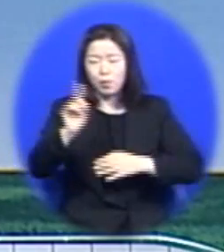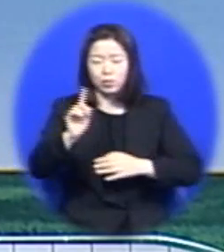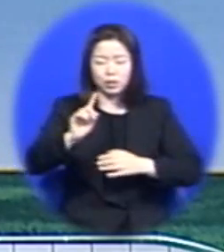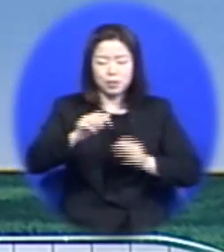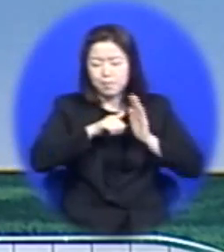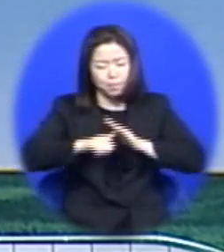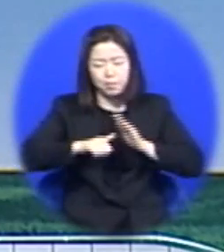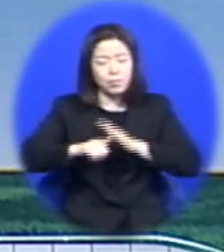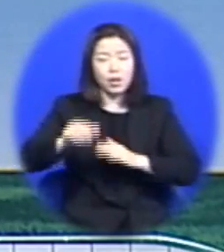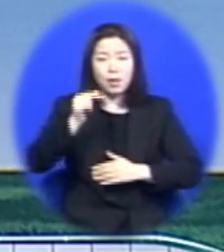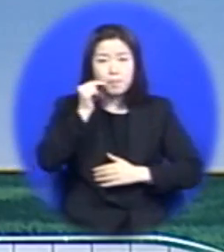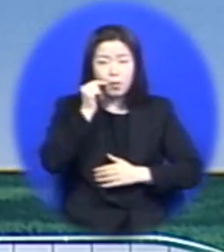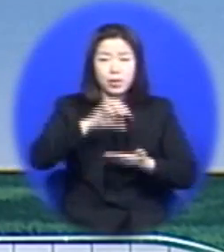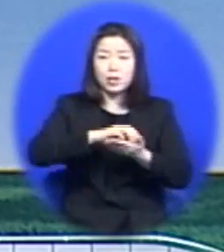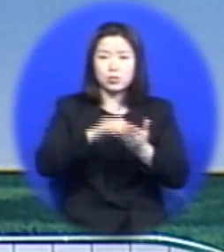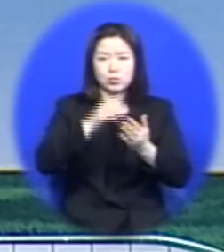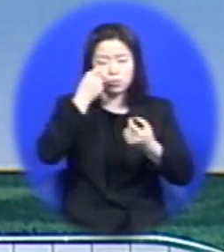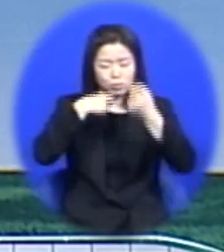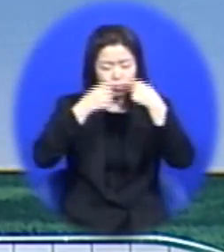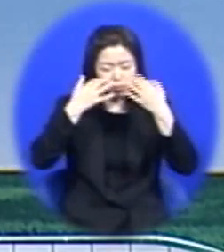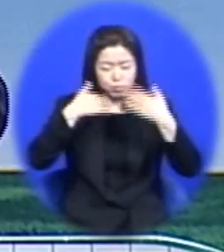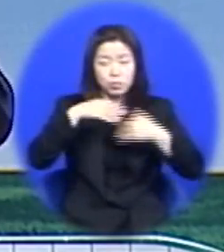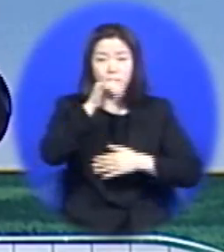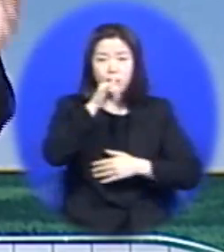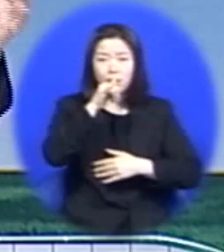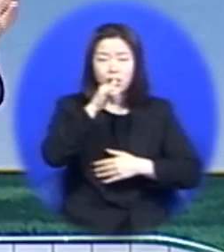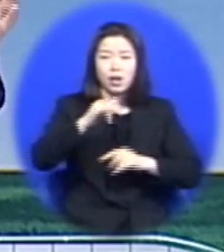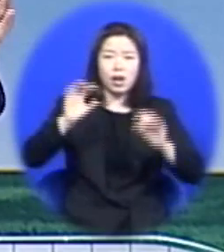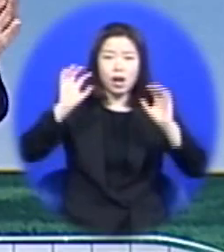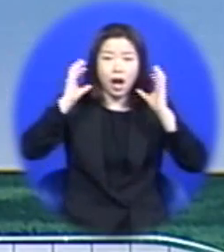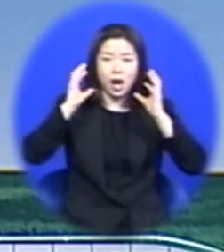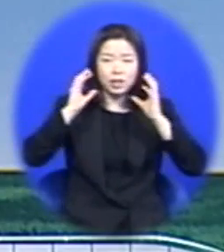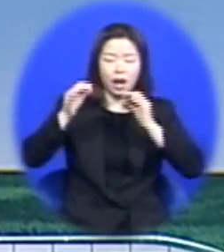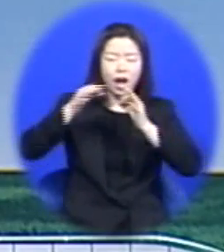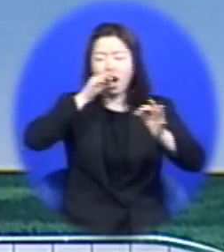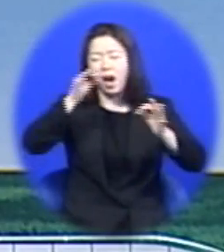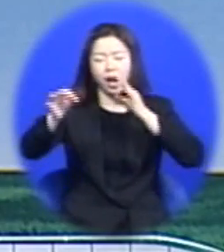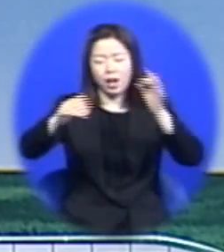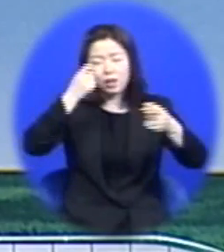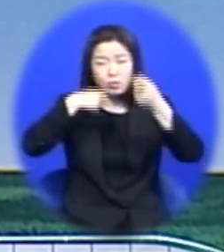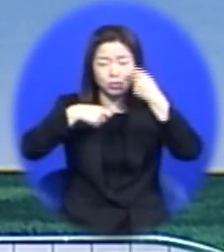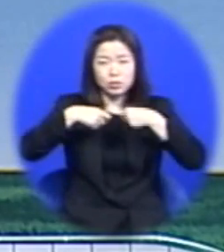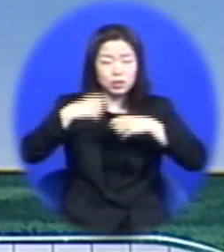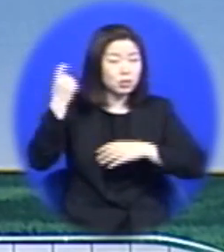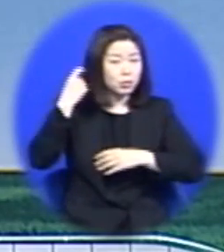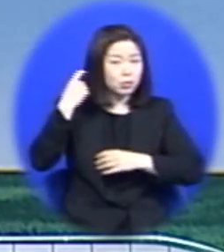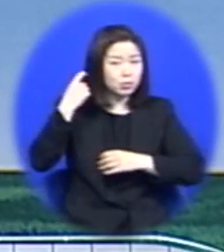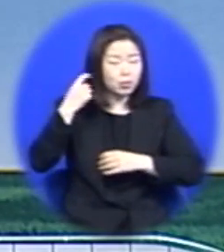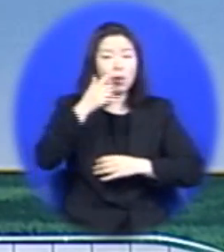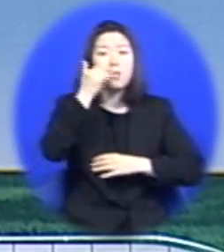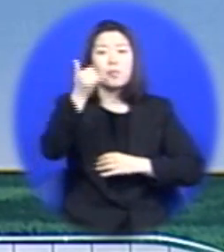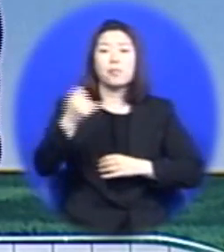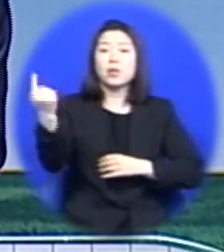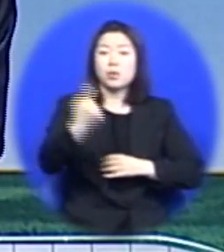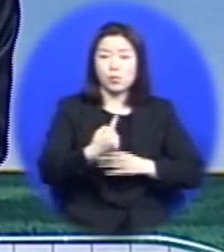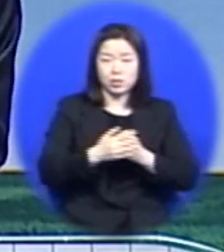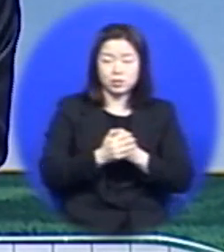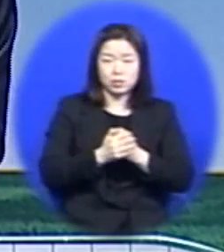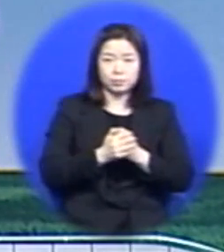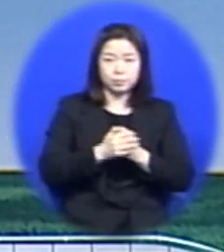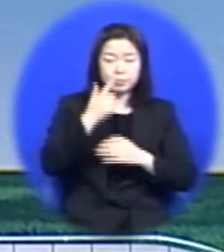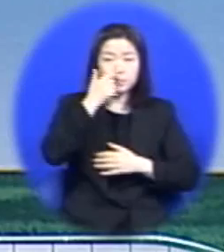스스로가 절제를 못할 정도로. 아이가 악을 쓰면서 우는 소리를 듣고 엄마 아빠가 들어왔습니다. 아빠는